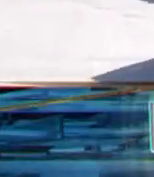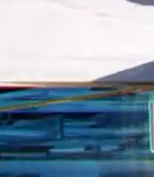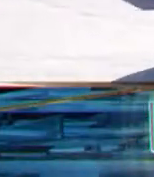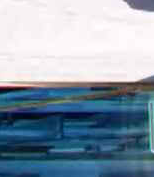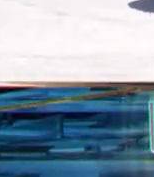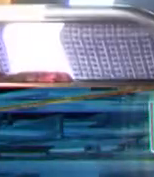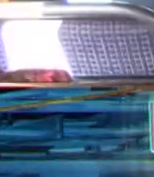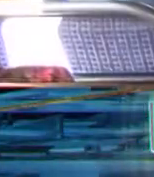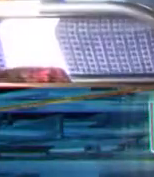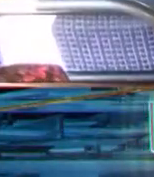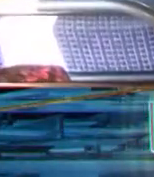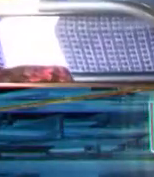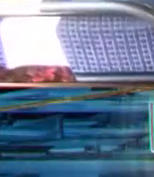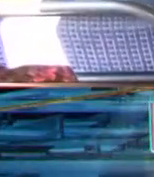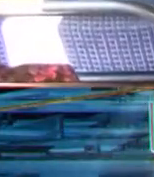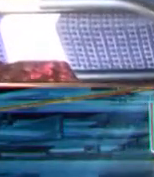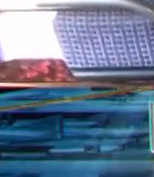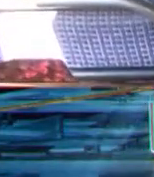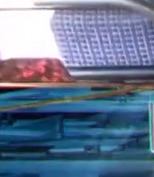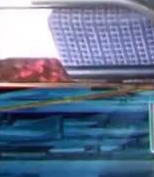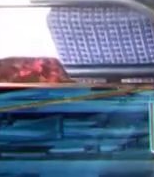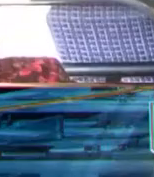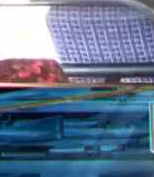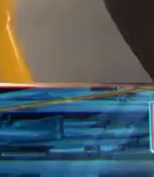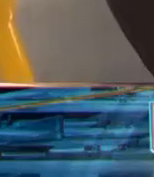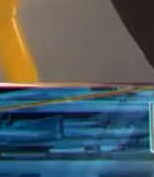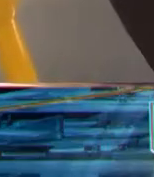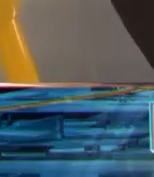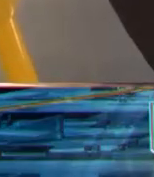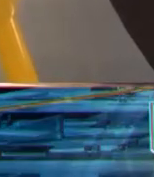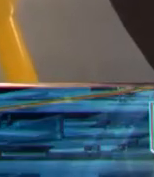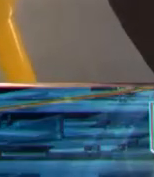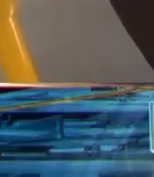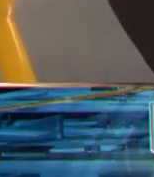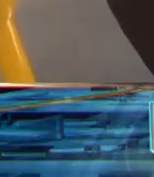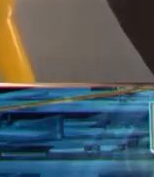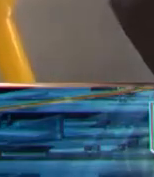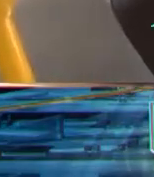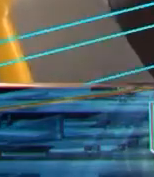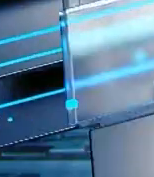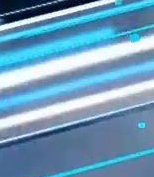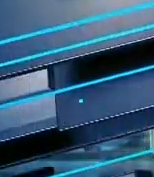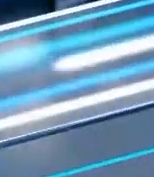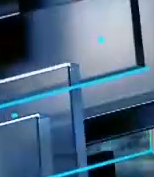Тазалық, саулық кепілі. Бүгін Талдықорғандағы қоғамдық көліктердің карантин талаптарына сәйкестігі тексерілді.